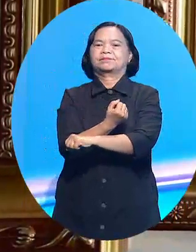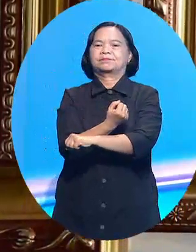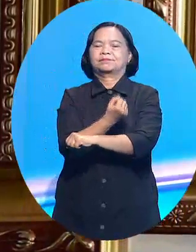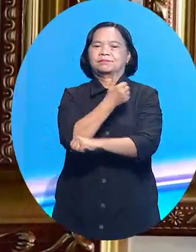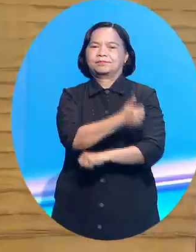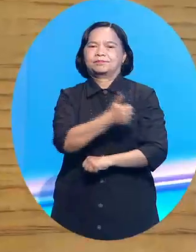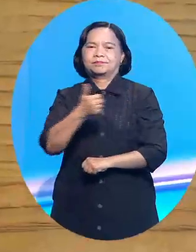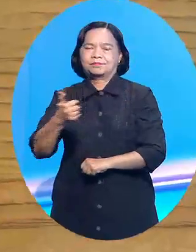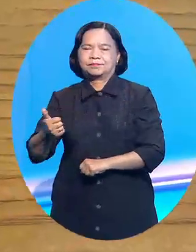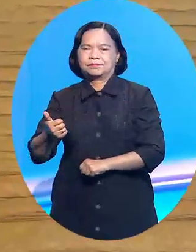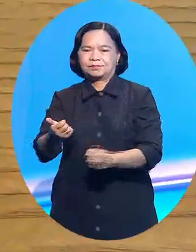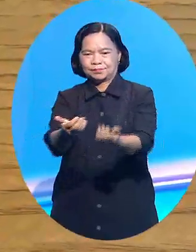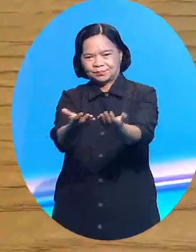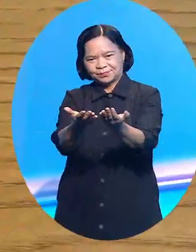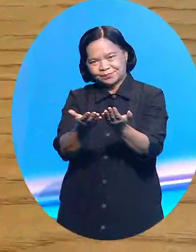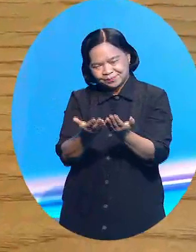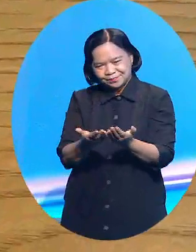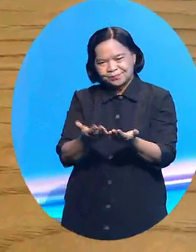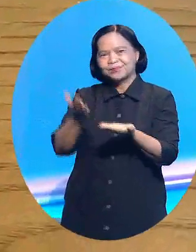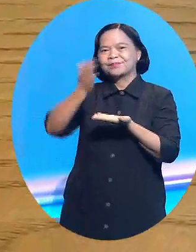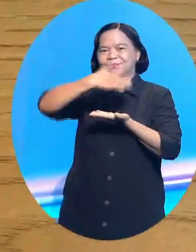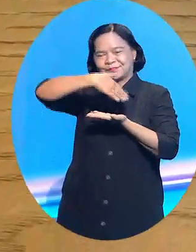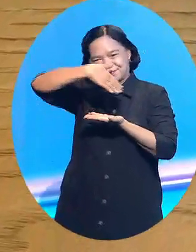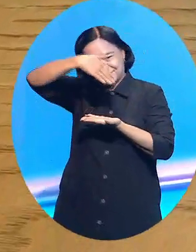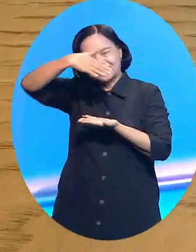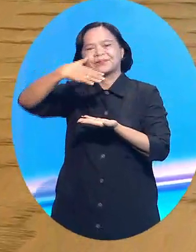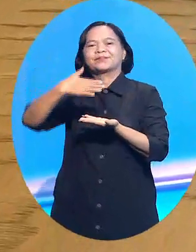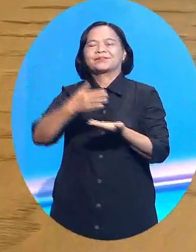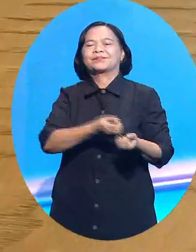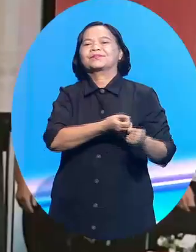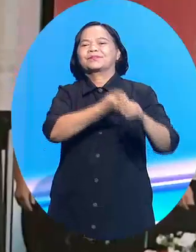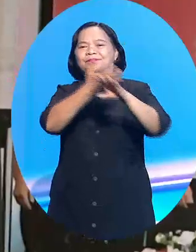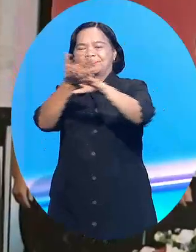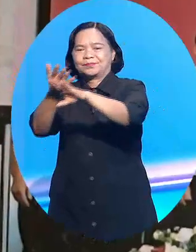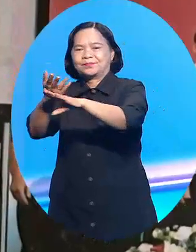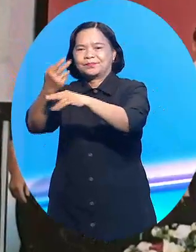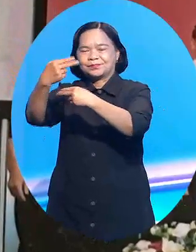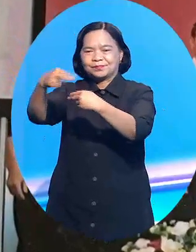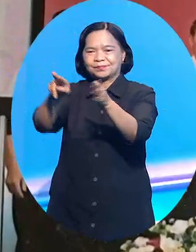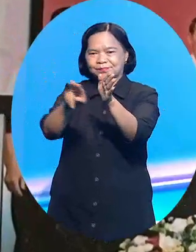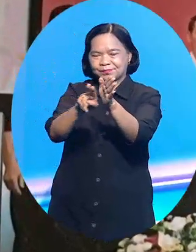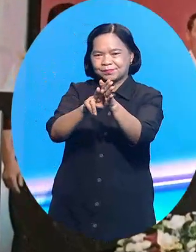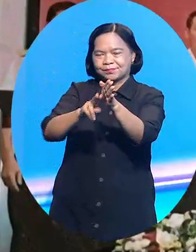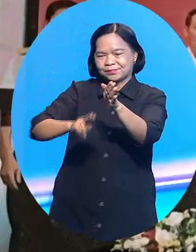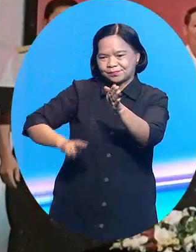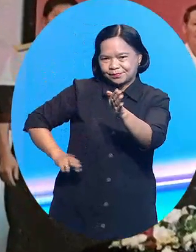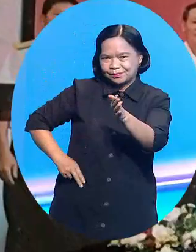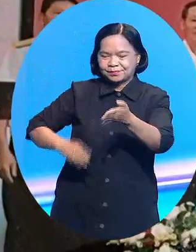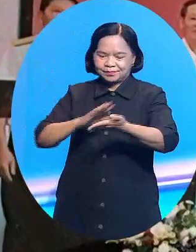đồng bào, đồng chí đón tiếp, nuôi dưỡng, bốc xếp, chuyển tải ra súng đạn ra mặt